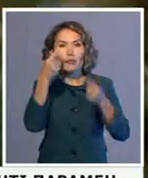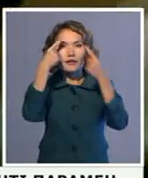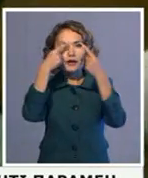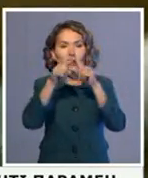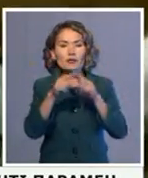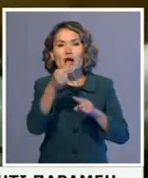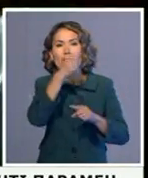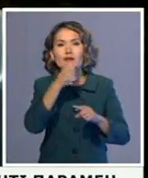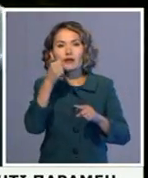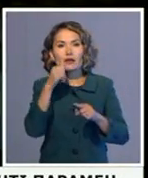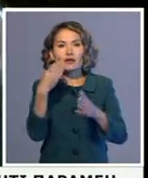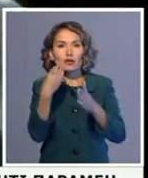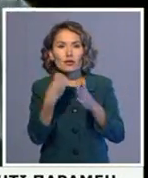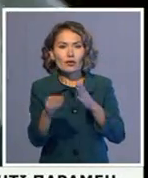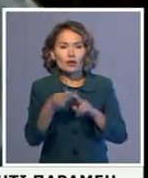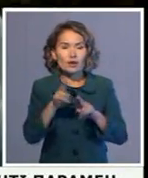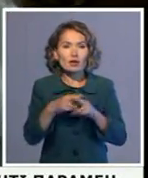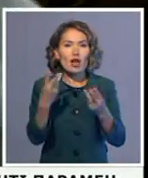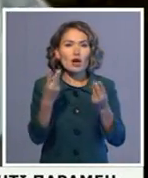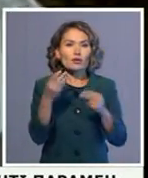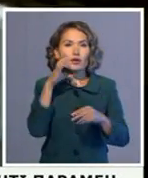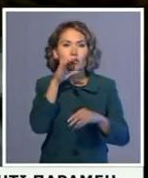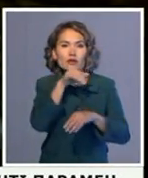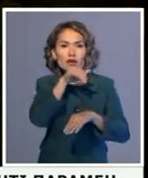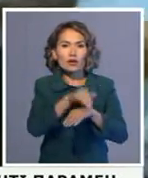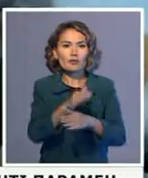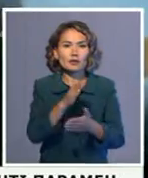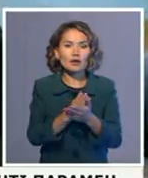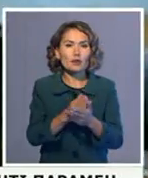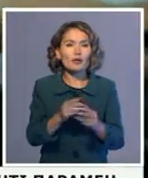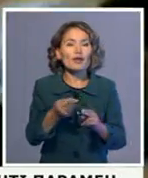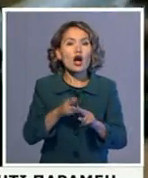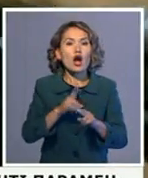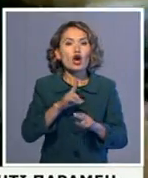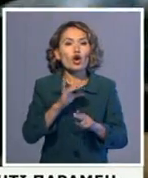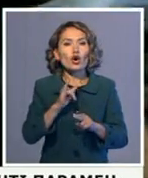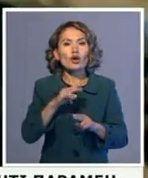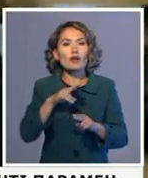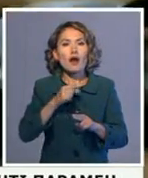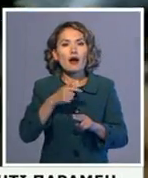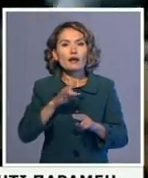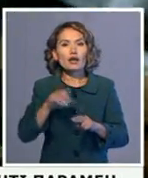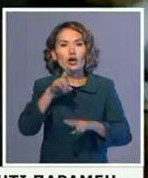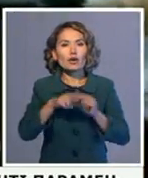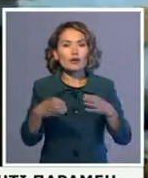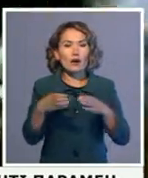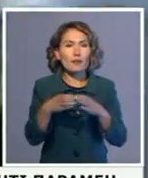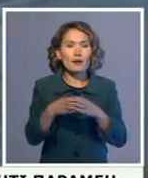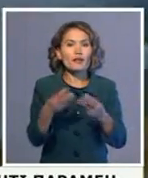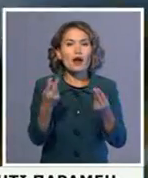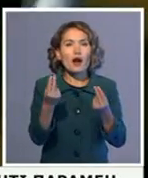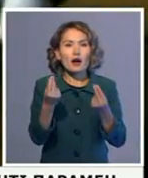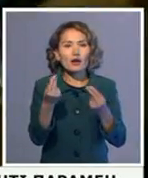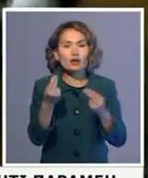технологиялық бюросын құрастыру сынау кешені құрылысының жұмыстарын жүргізуге байланысты өткен конкурста құлагер құрылыс компаниясының мүдделеріне әрекет етіп, сол